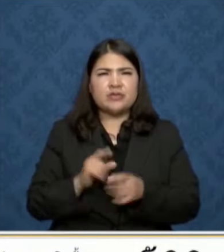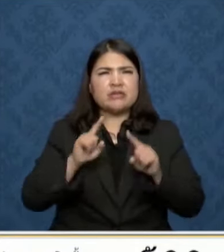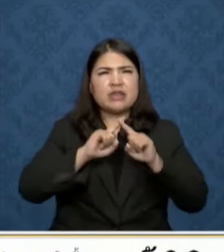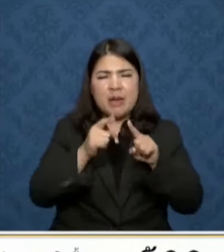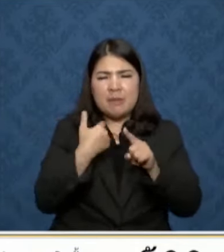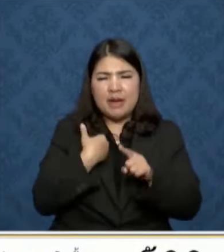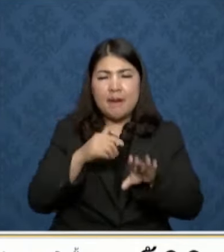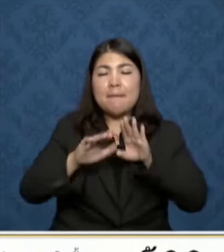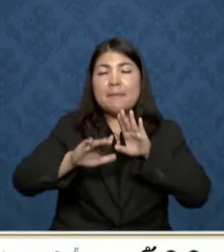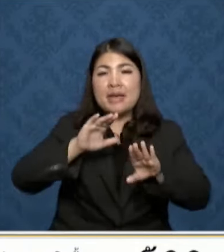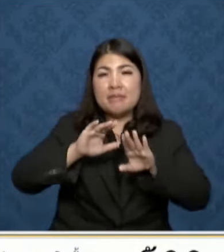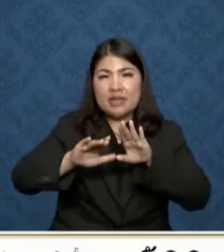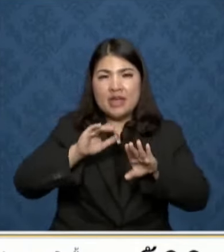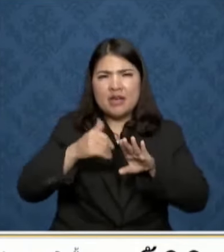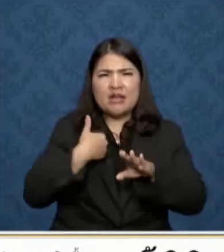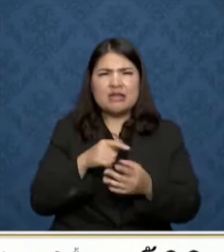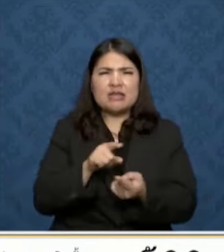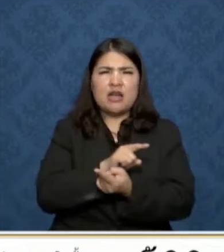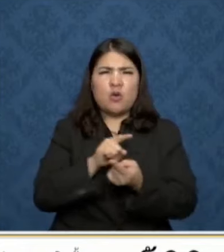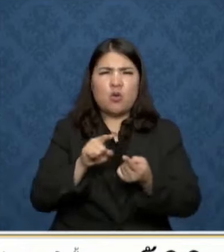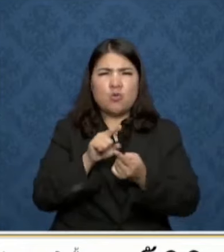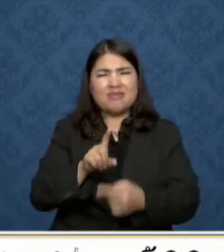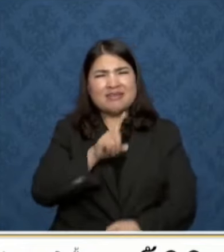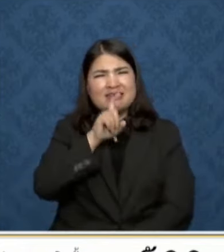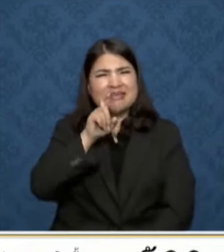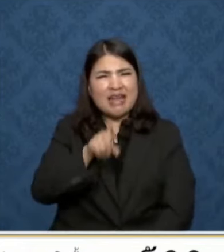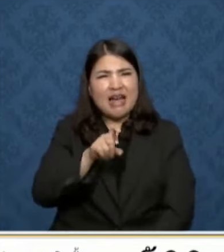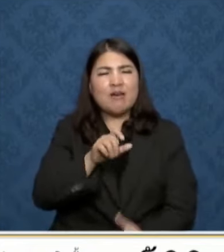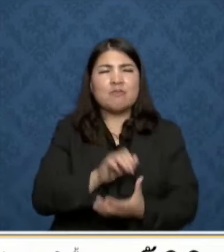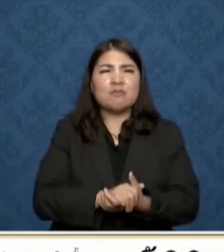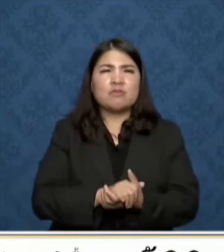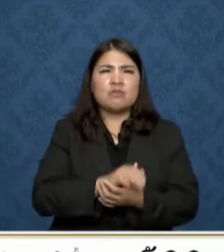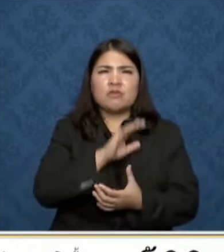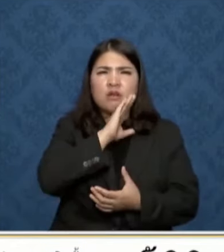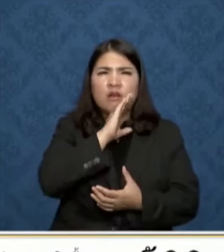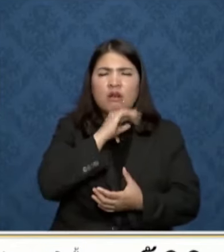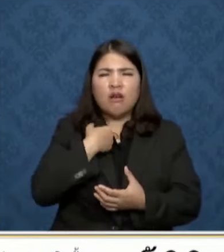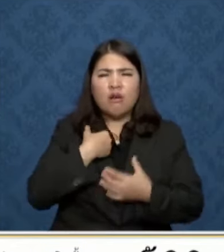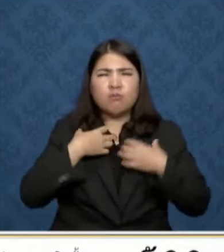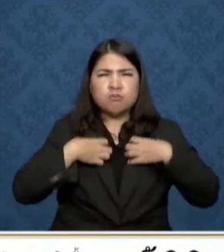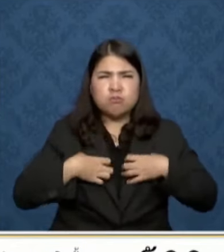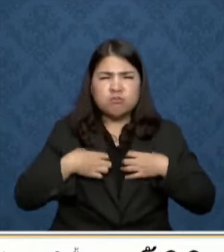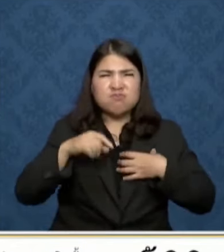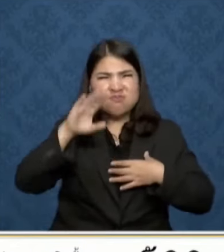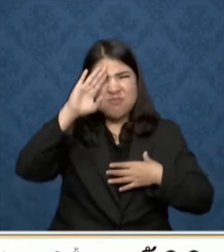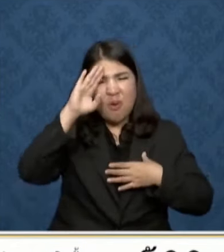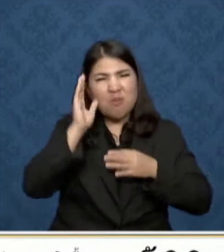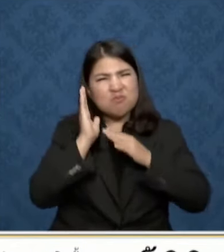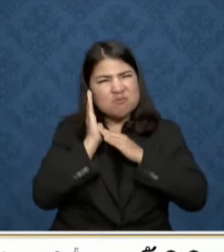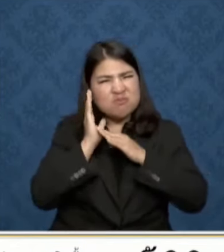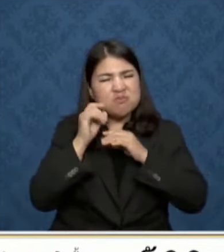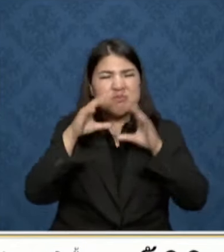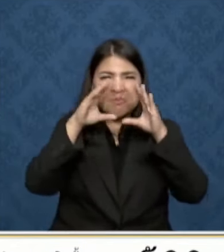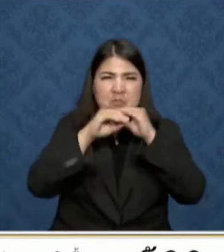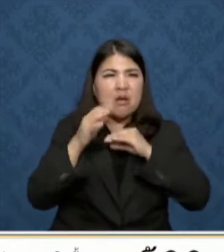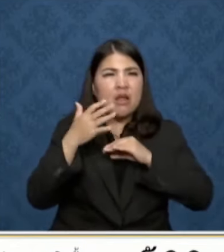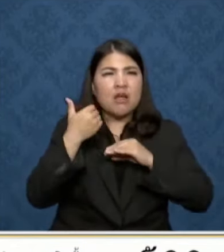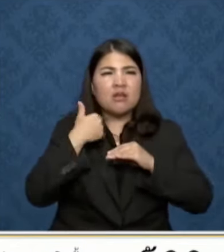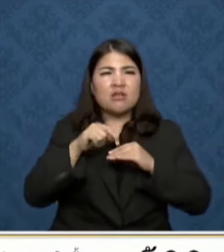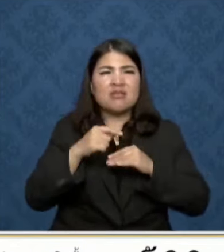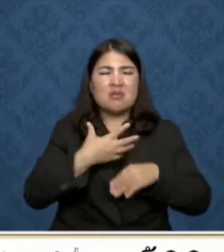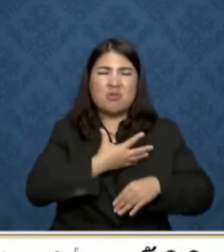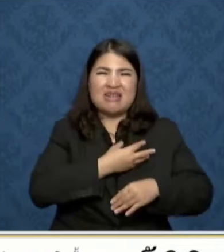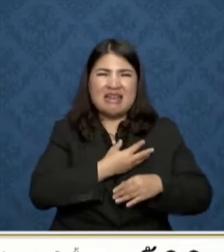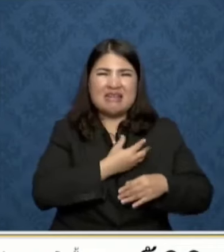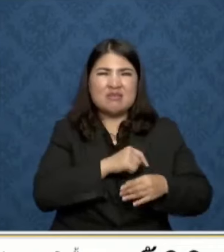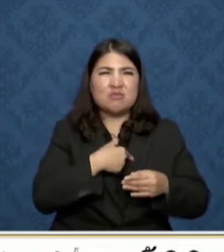แต่เมอเปรียบเทียบกกรณีที่สังคมตั้คำถามนอนไม่หลบแน ๆอกกหใจเดมเสนเปิยยยกระดูกคอเสื่อมส่รัษาโงบตำรว